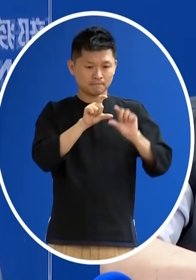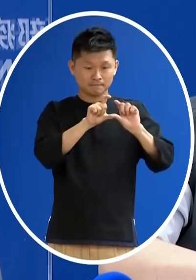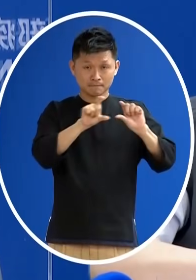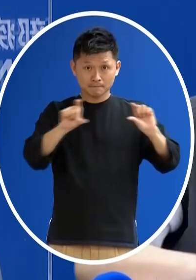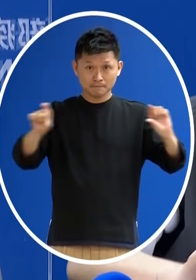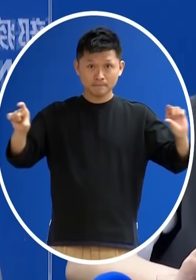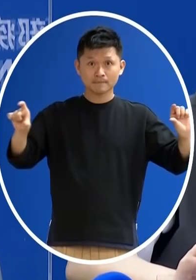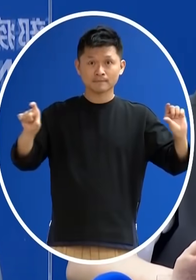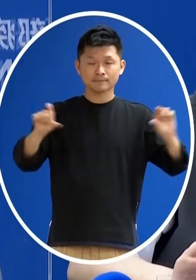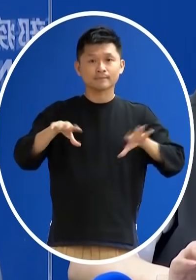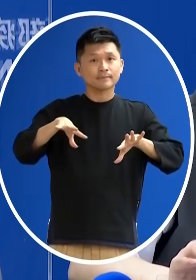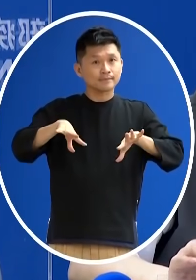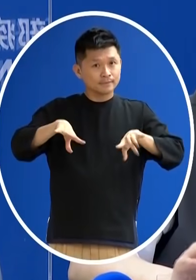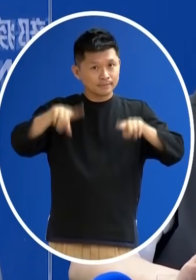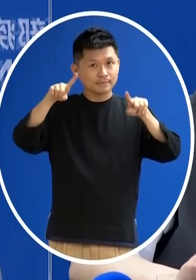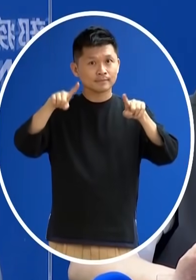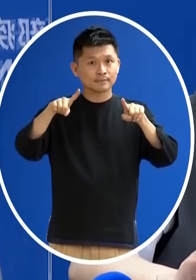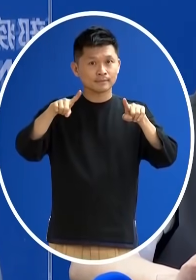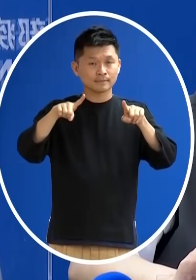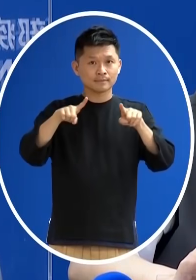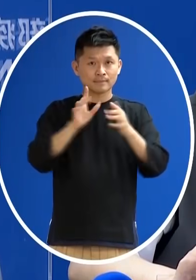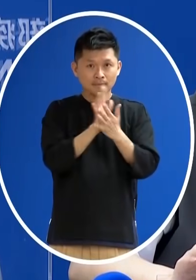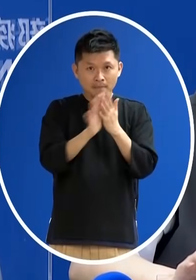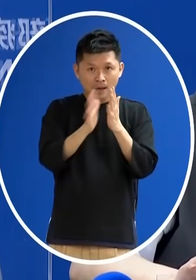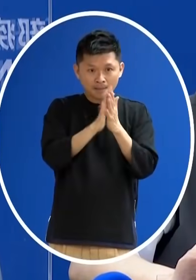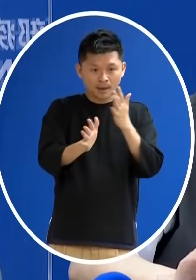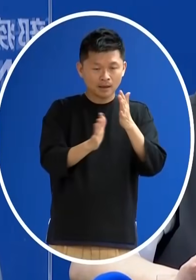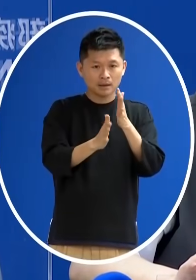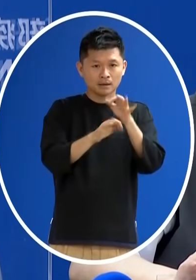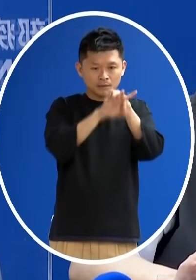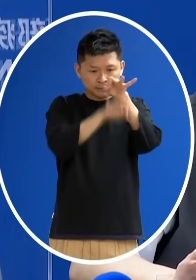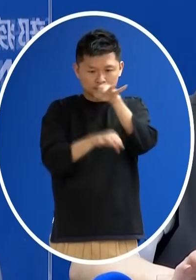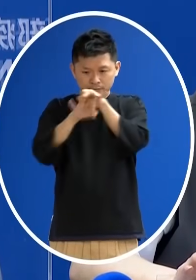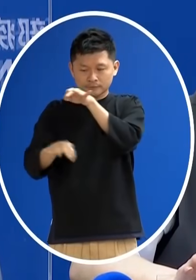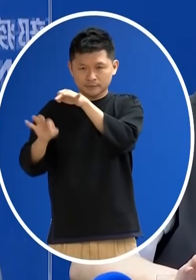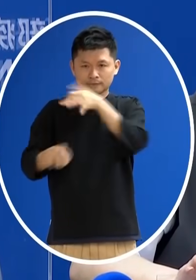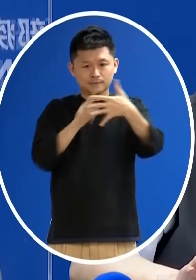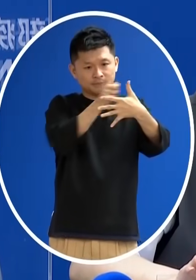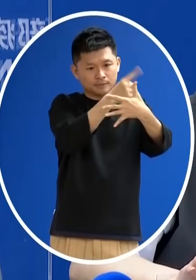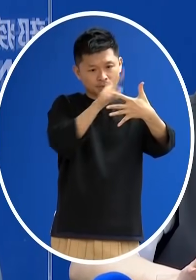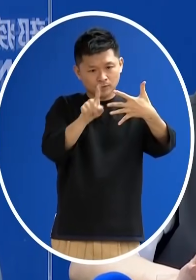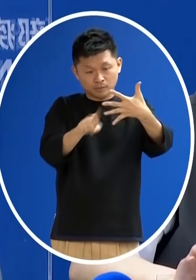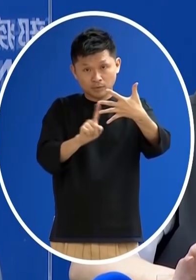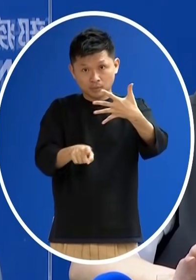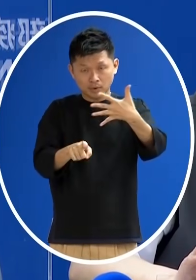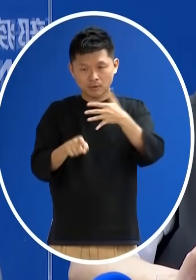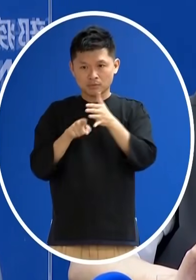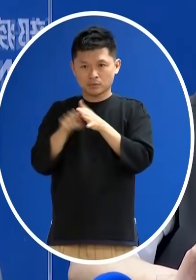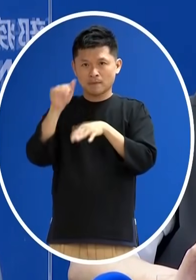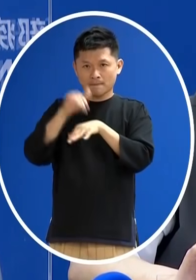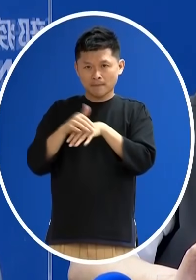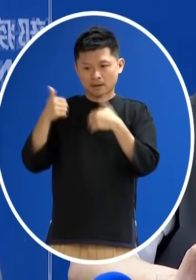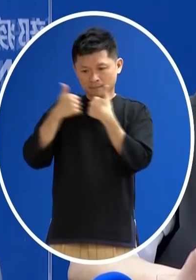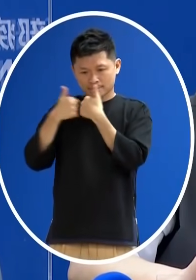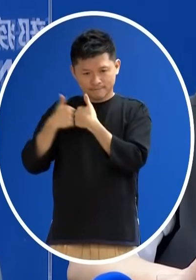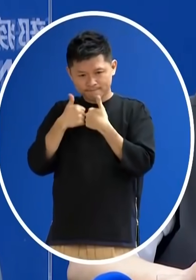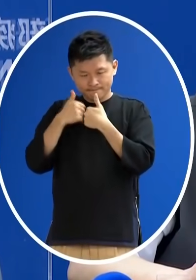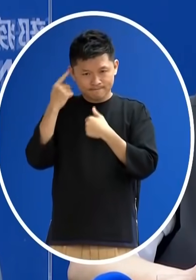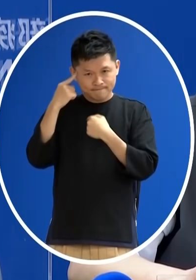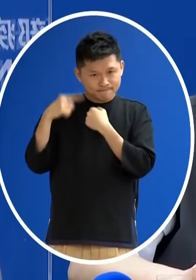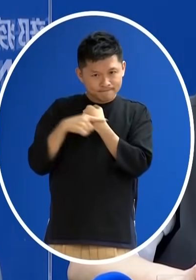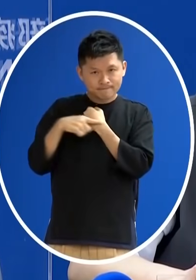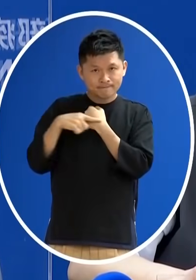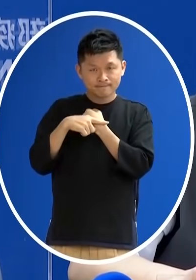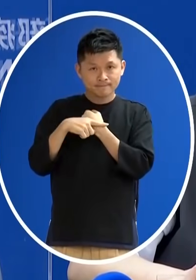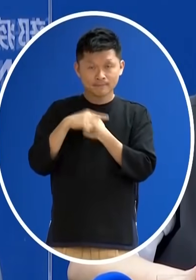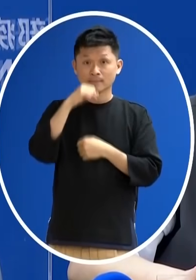的这个从一开始列出来的各类别都是经过专家会议去做思考，怎么去让